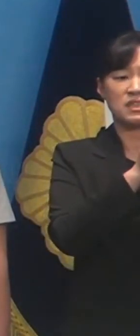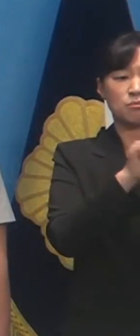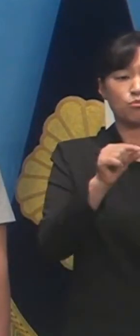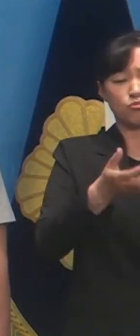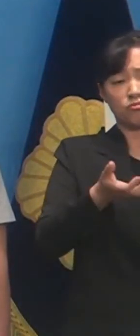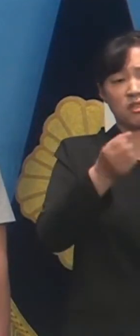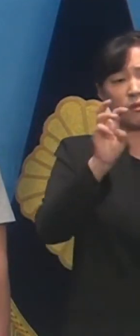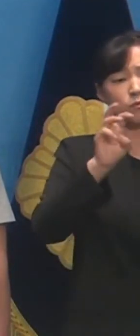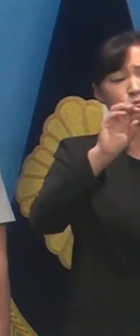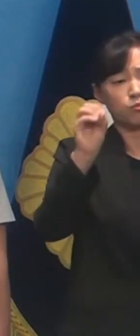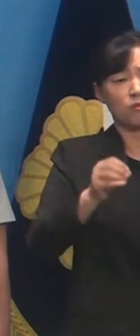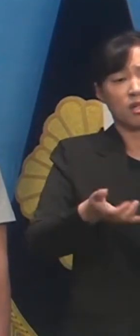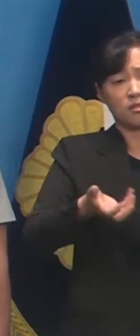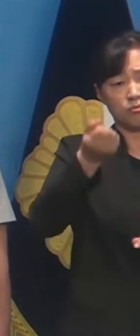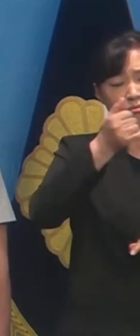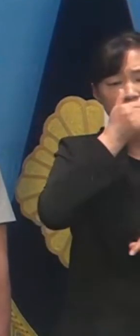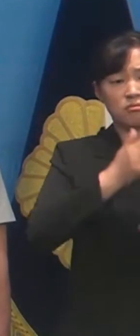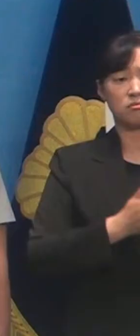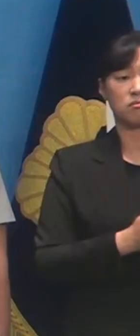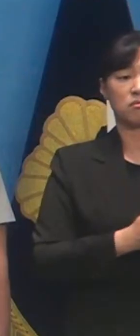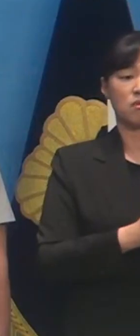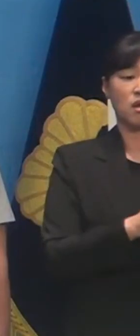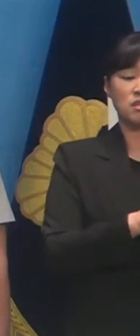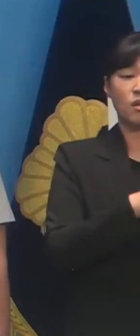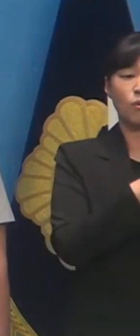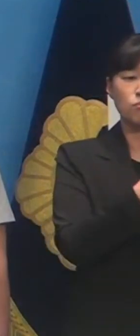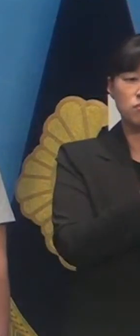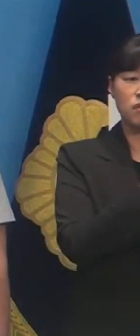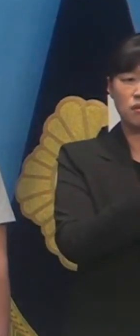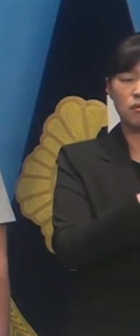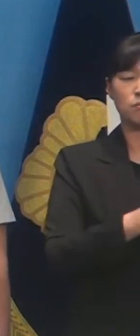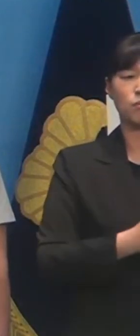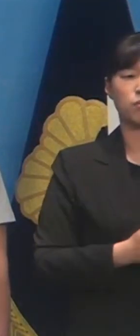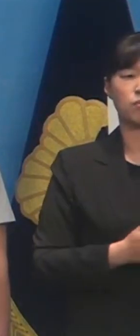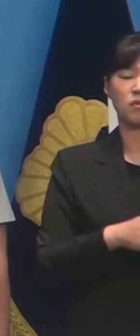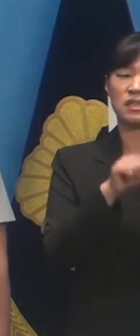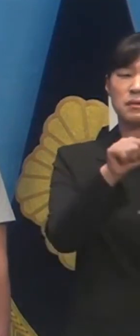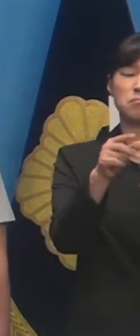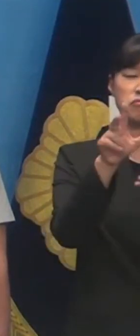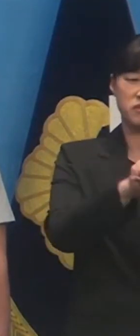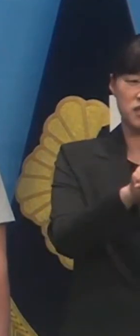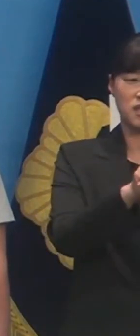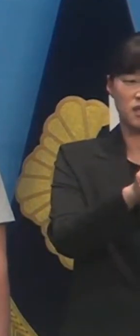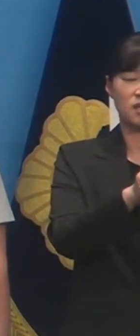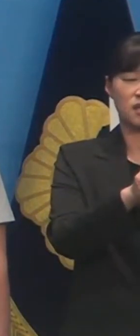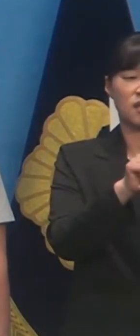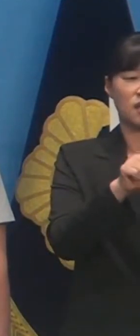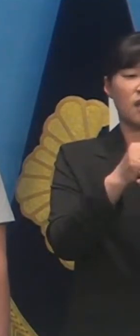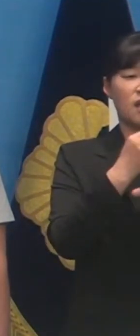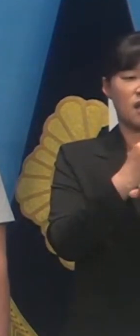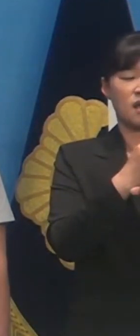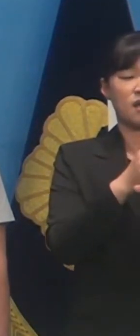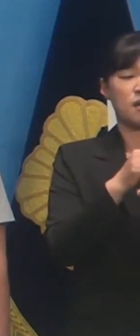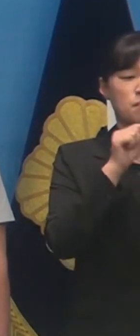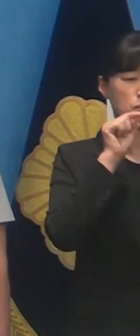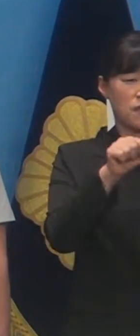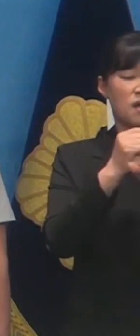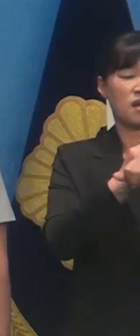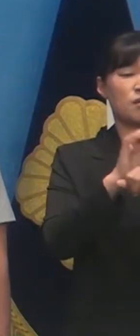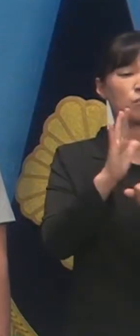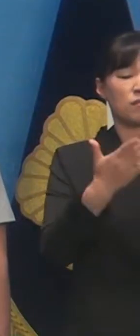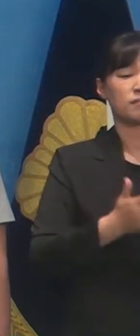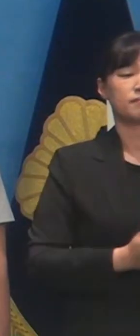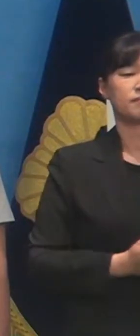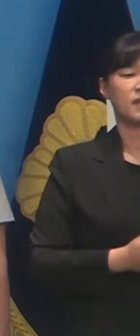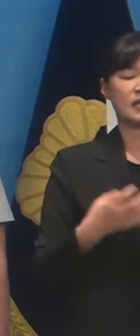있습니다. 한국지행이 보여준 이런 일방적인 경영에 대해서 제동을 걸고 문제 제기를 해야 합니다. 그에